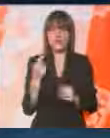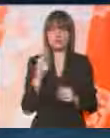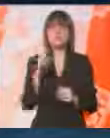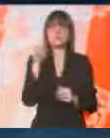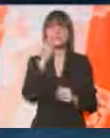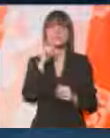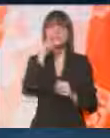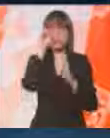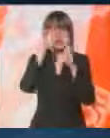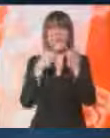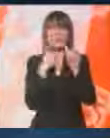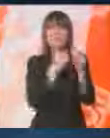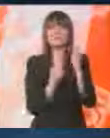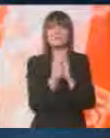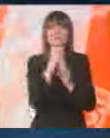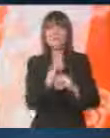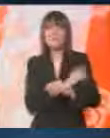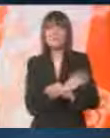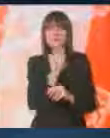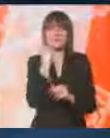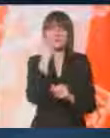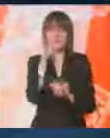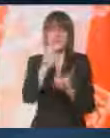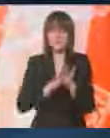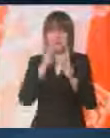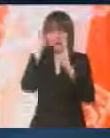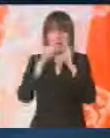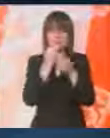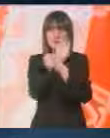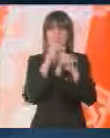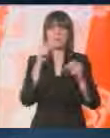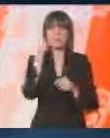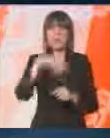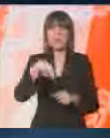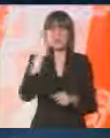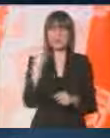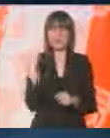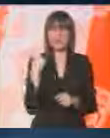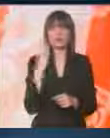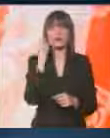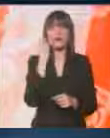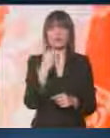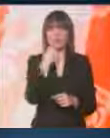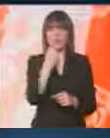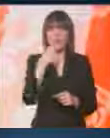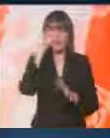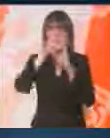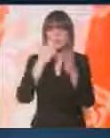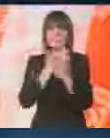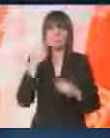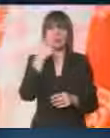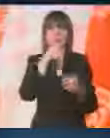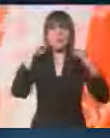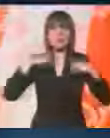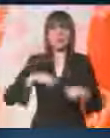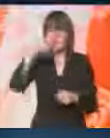serijal Insajdera praćen je brojnim pritiscima od samog početka emitovanja 2004. godine, kada je tema emisija bila ubistvo